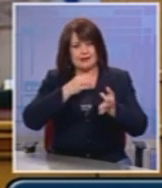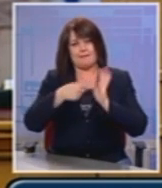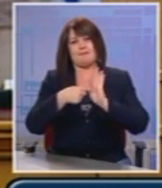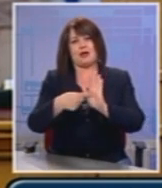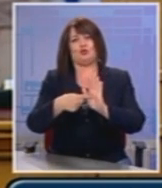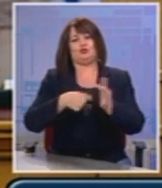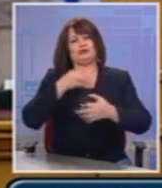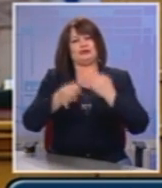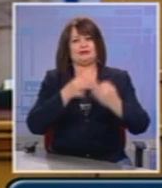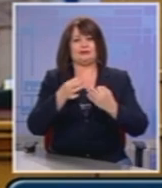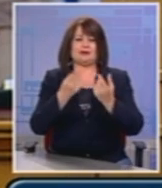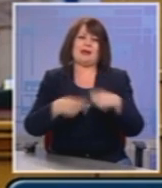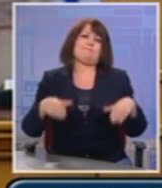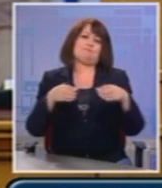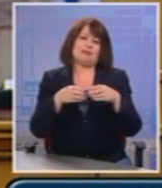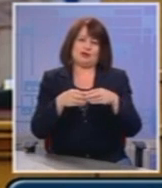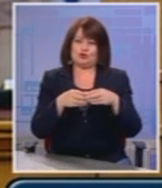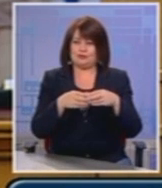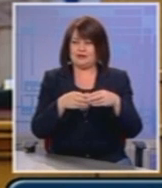παρουσιάζει η